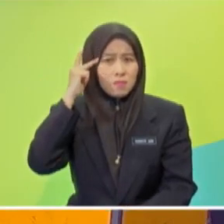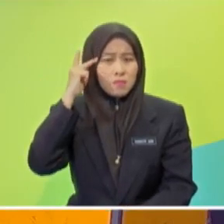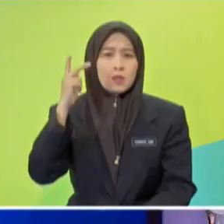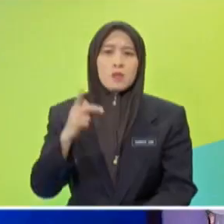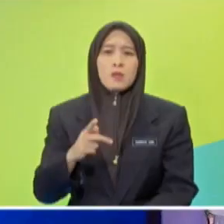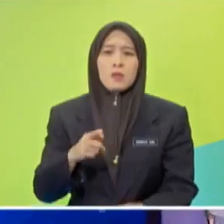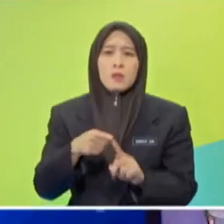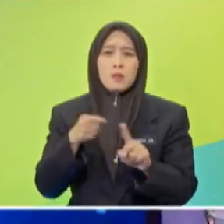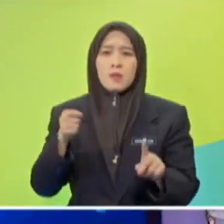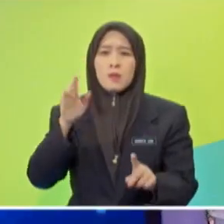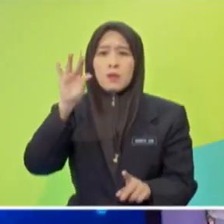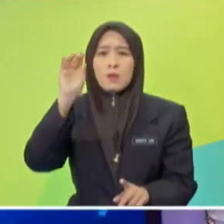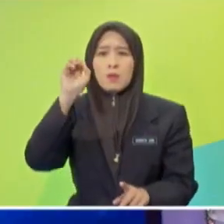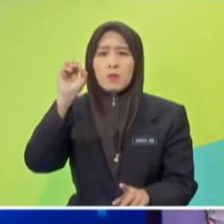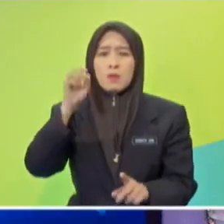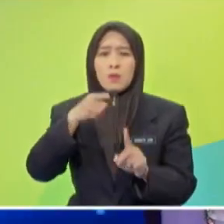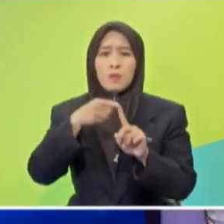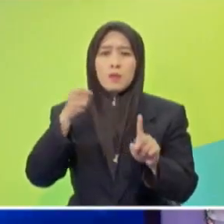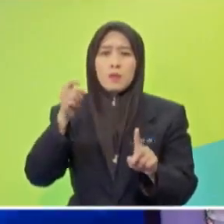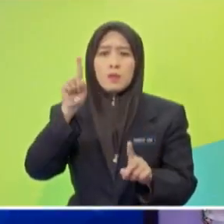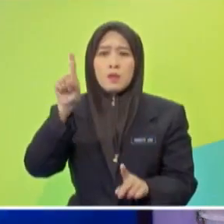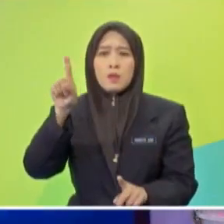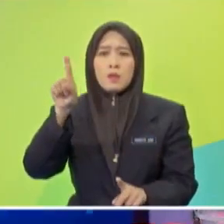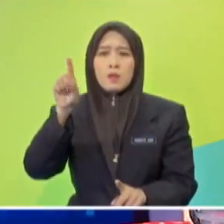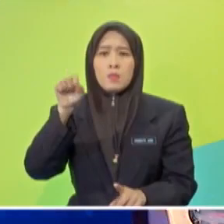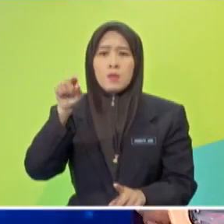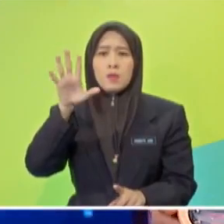daripada 1,5 Kg tepung